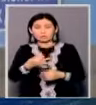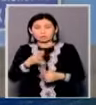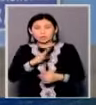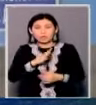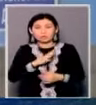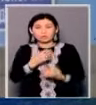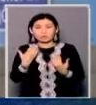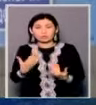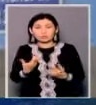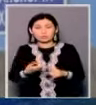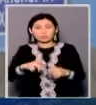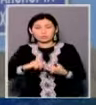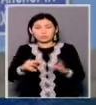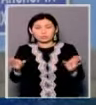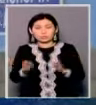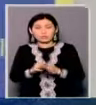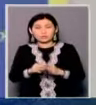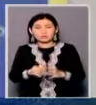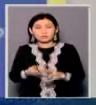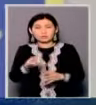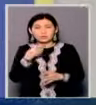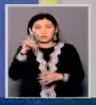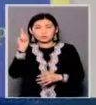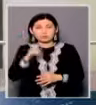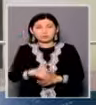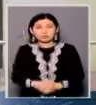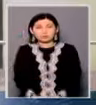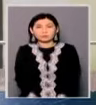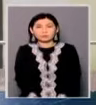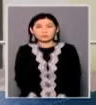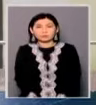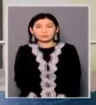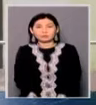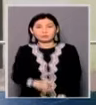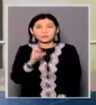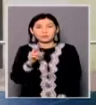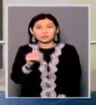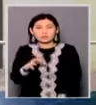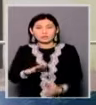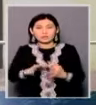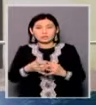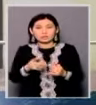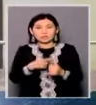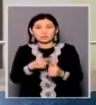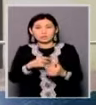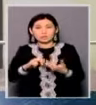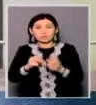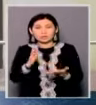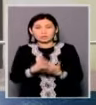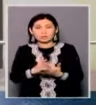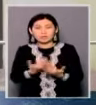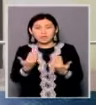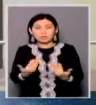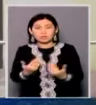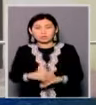жеткіздік. Сөйтсек олар мәселенің мән-жайымен жақсы таныс екен. Береке ықшам ауданына аталған мәселе бойынша